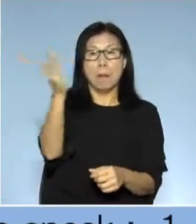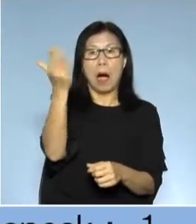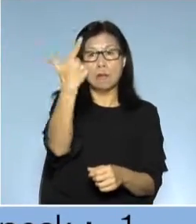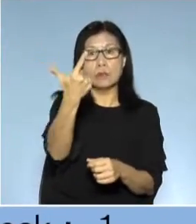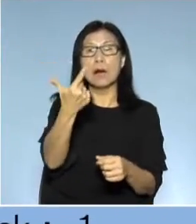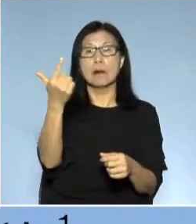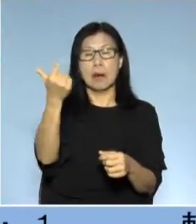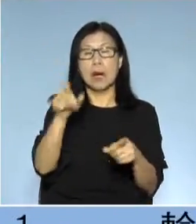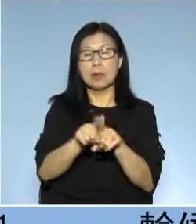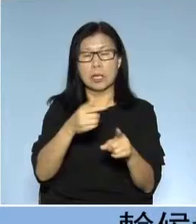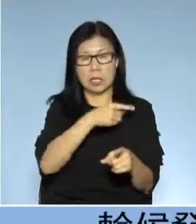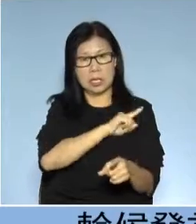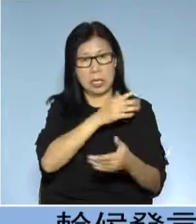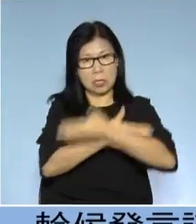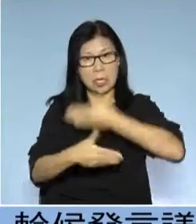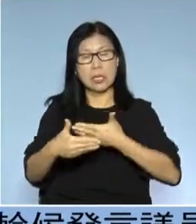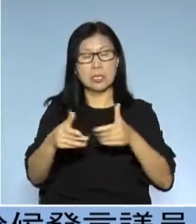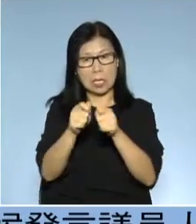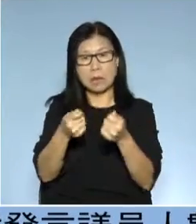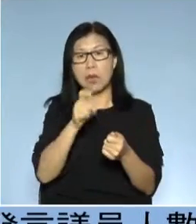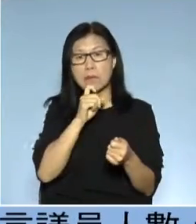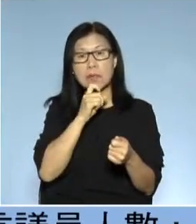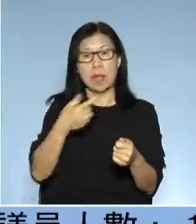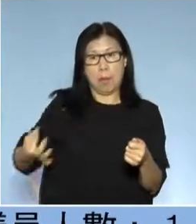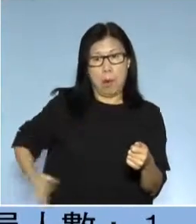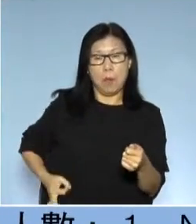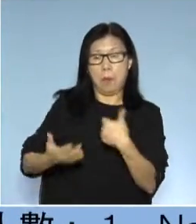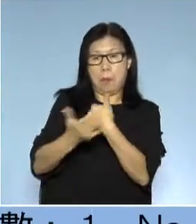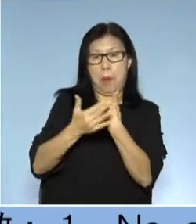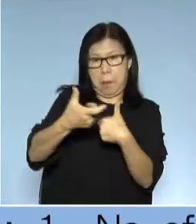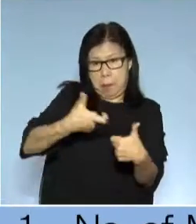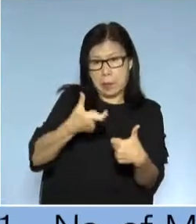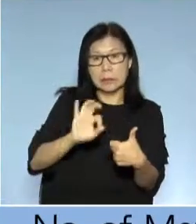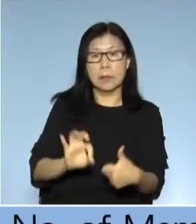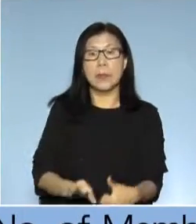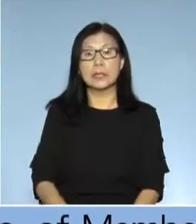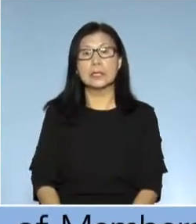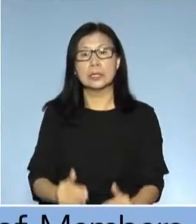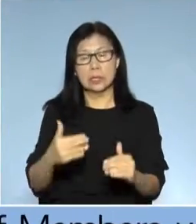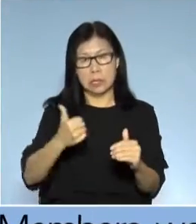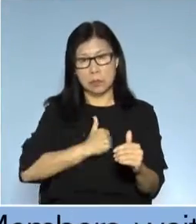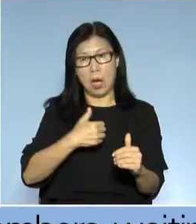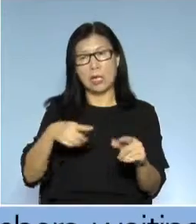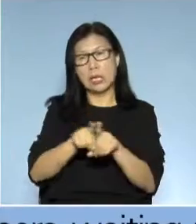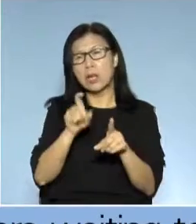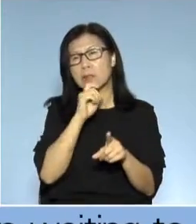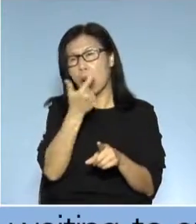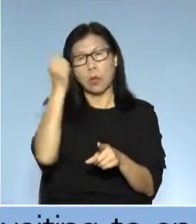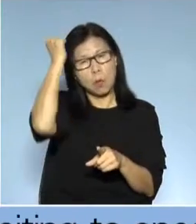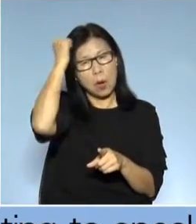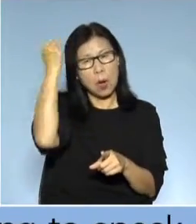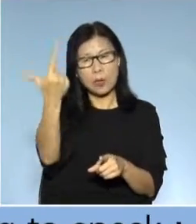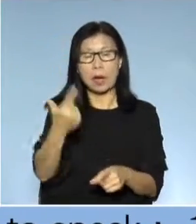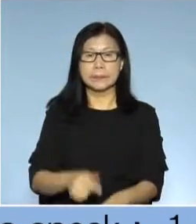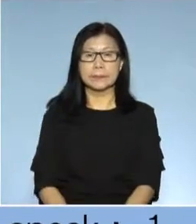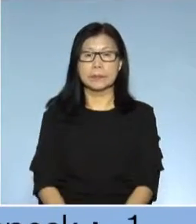嘅。咁所以咧，確實係有啲僱主咧購買呢一份保險嗰陣時，面對一啲困難。咁另外亦都有出現過